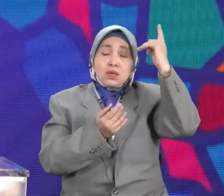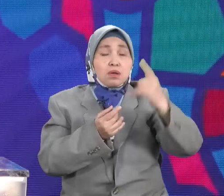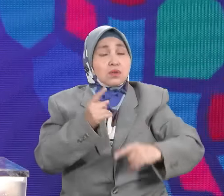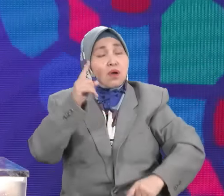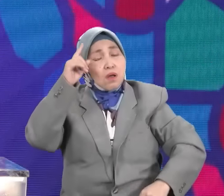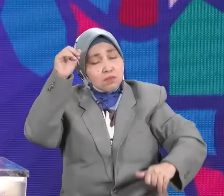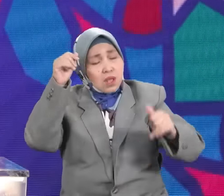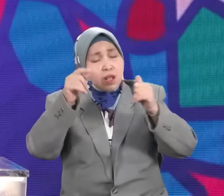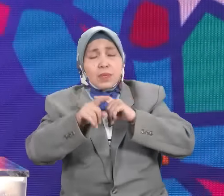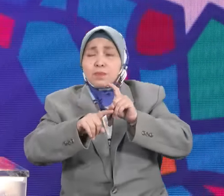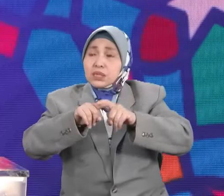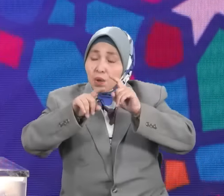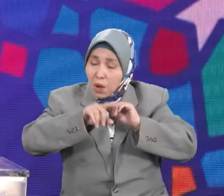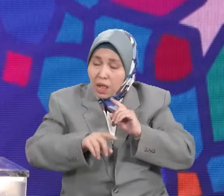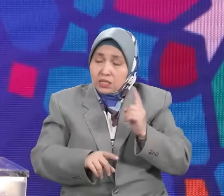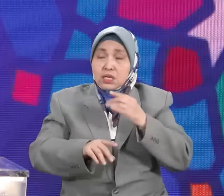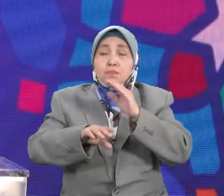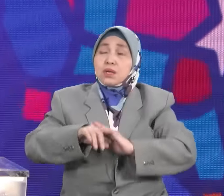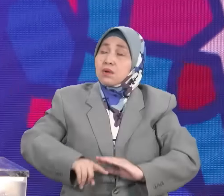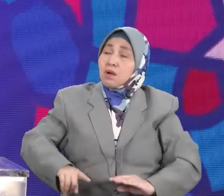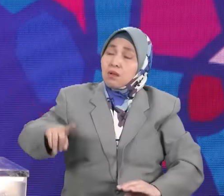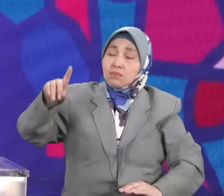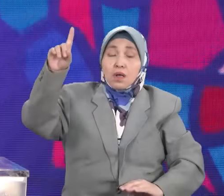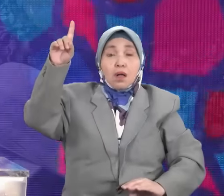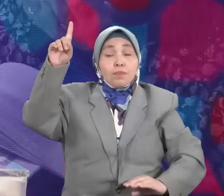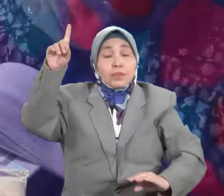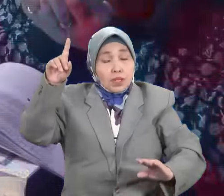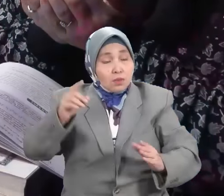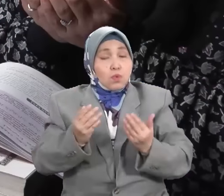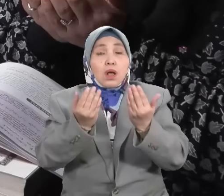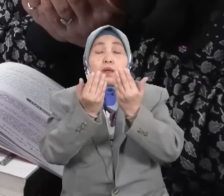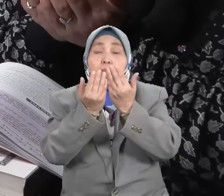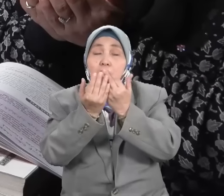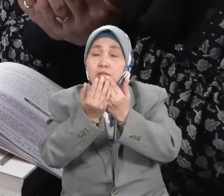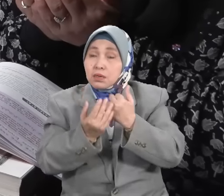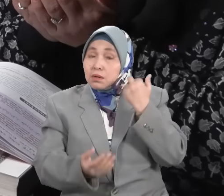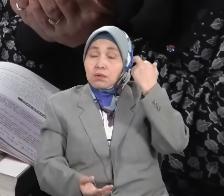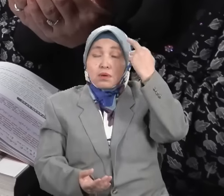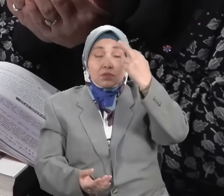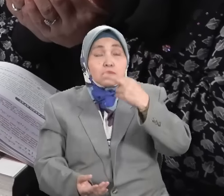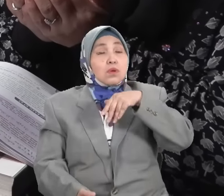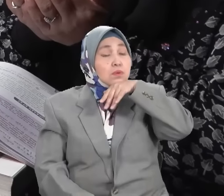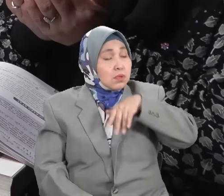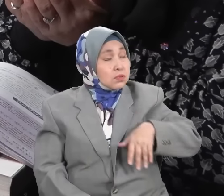alaikata wakalla wa ilaika annabina wa ilaikal wa Sallallahu Alaihi Wasallam